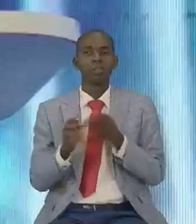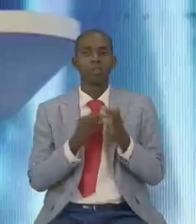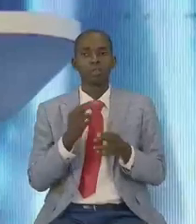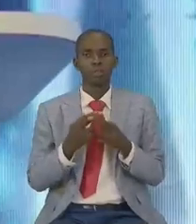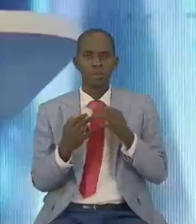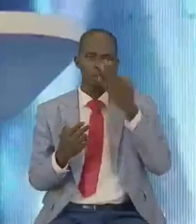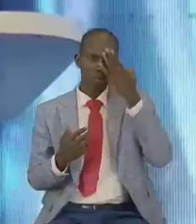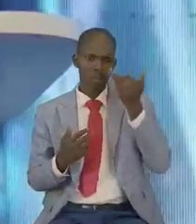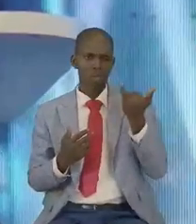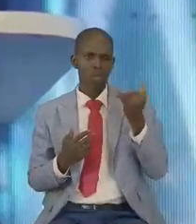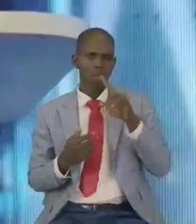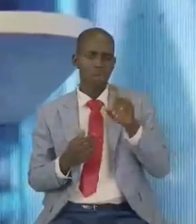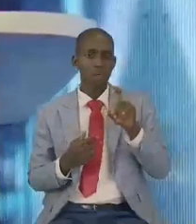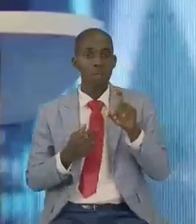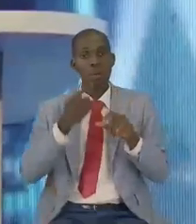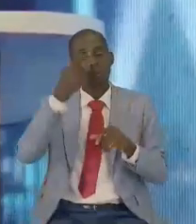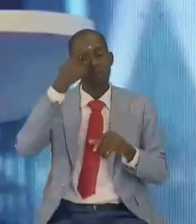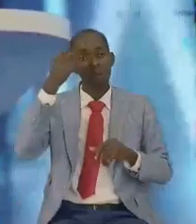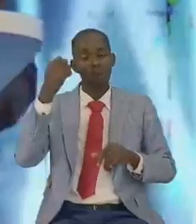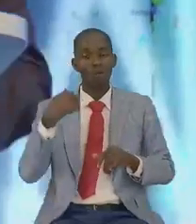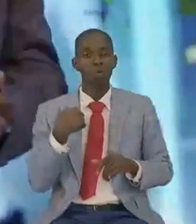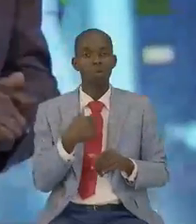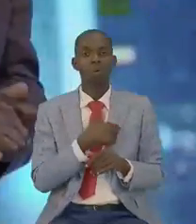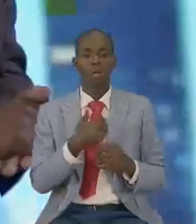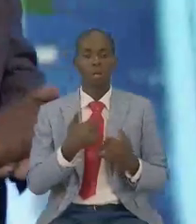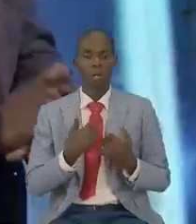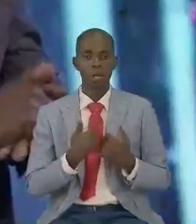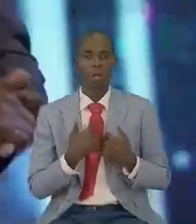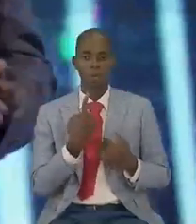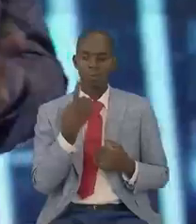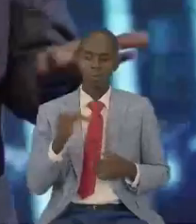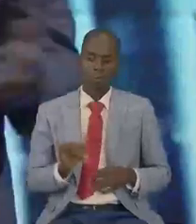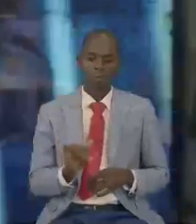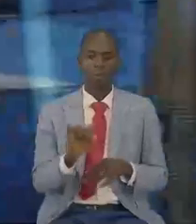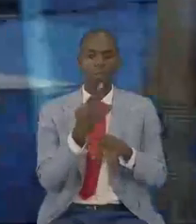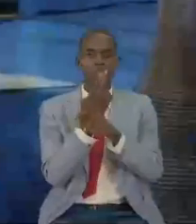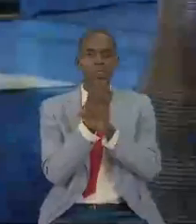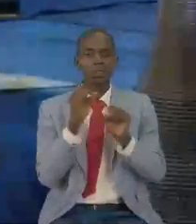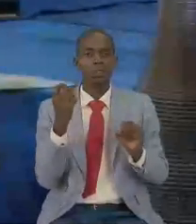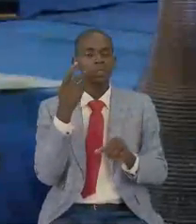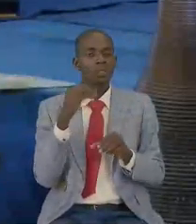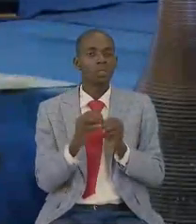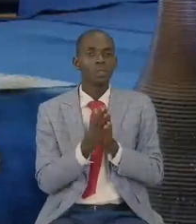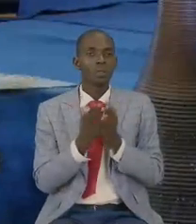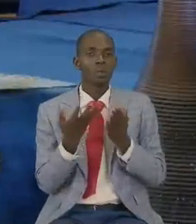Pourquoi? Parce que nous avons la rédemption éternelle. Hébreux